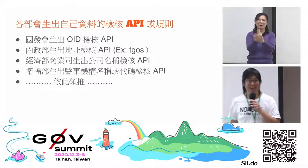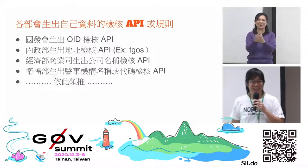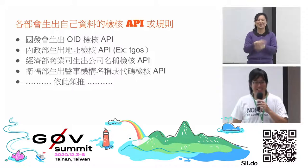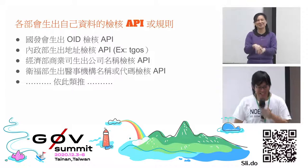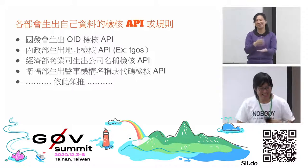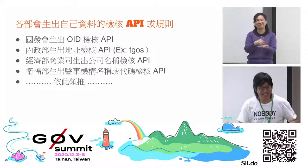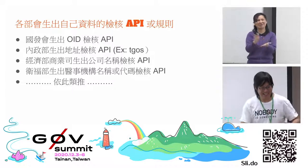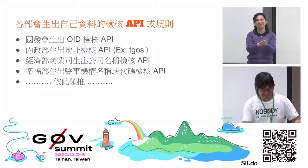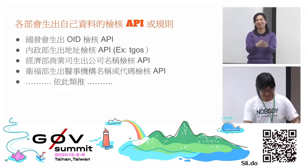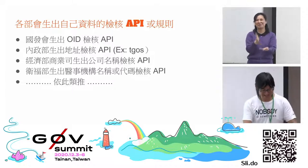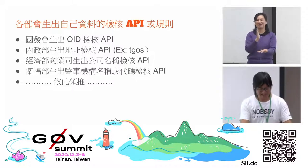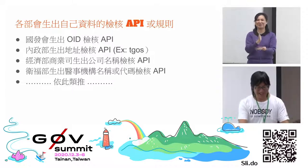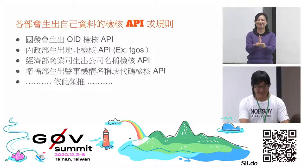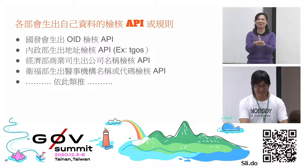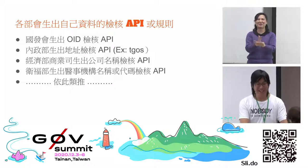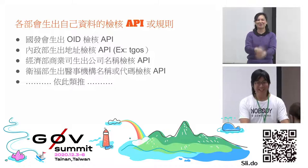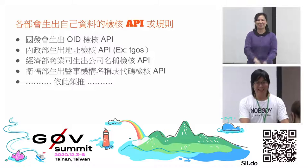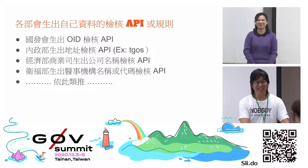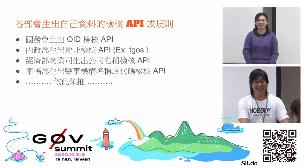子吧。